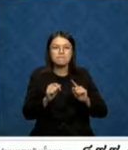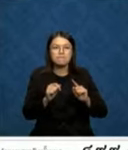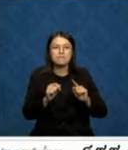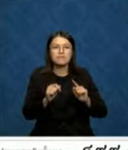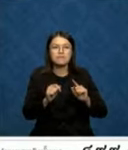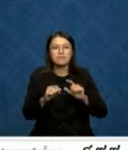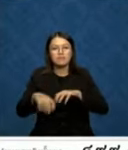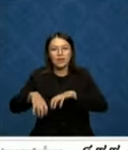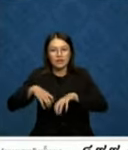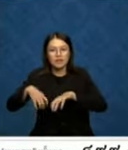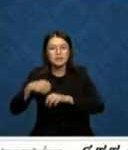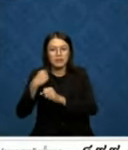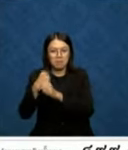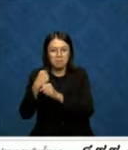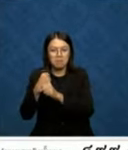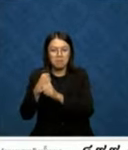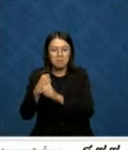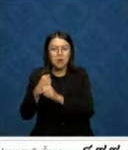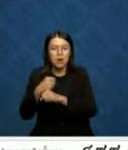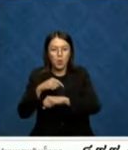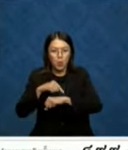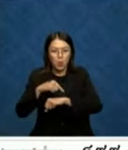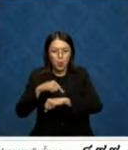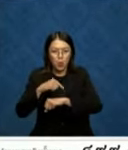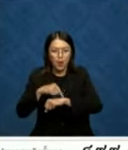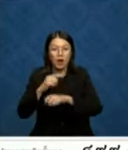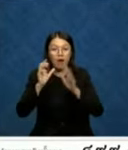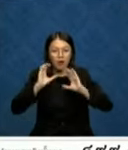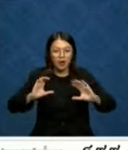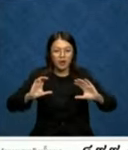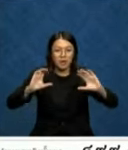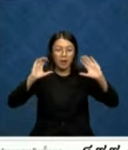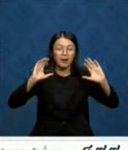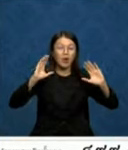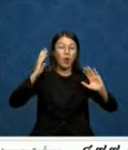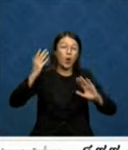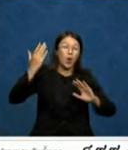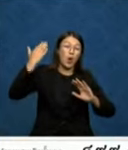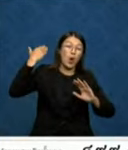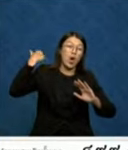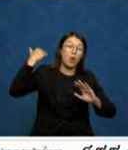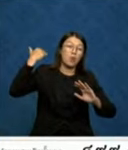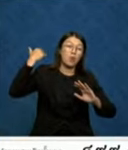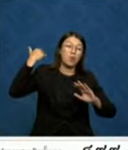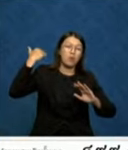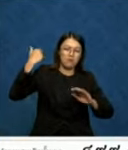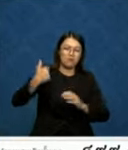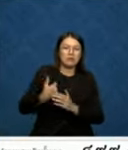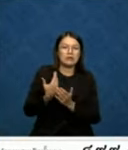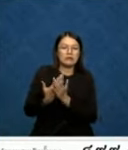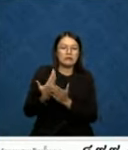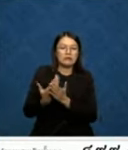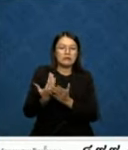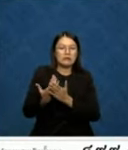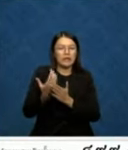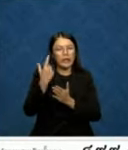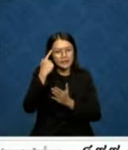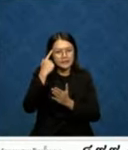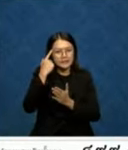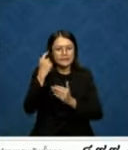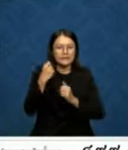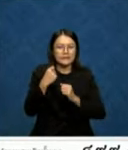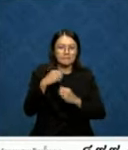ำเนินการในช่วงเวลาที่รัฐบาลก่อนหน้านี้ใช้เงินในการประคับประคองเศร